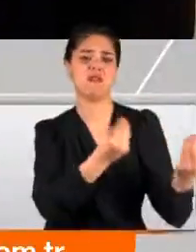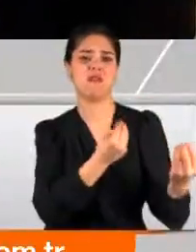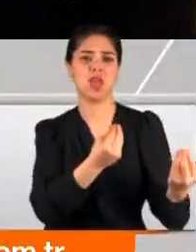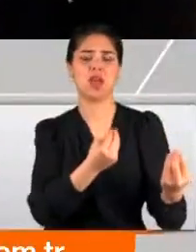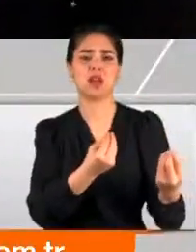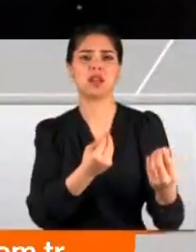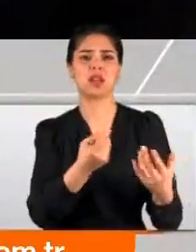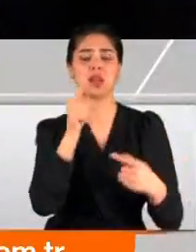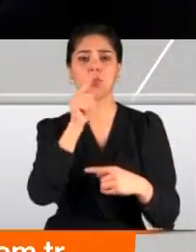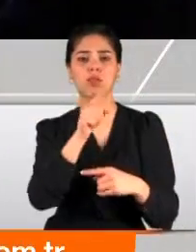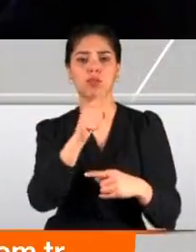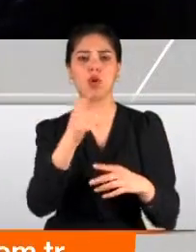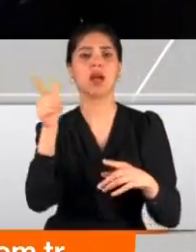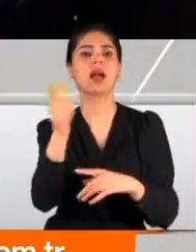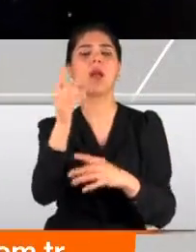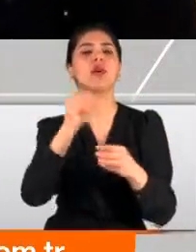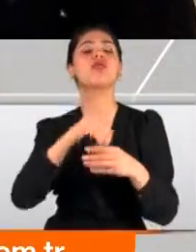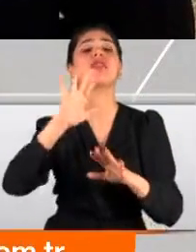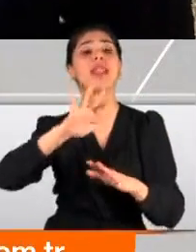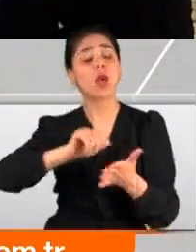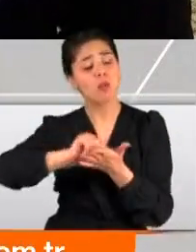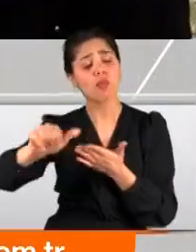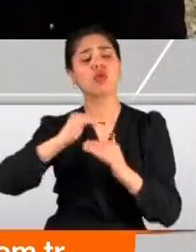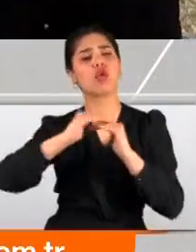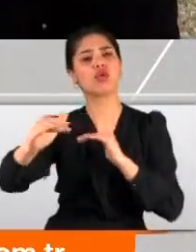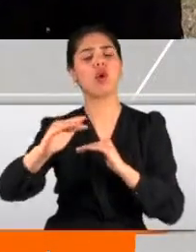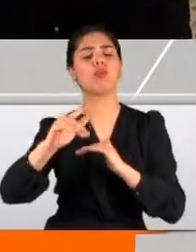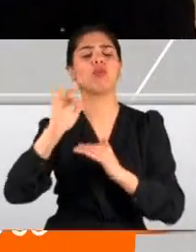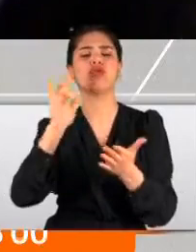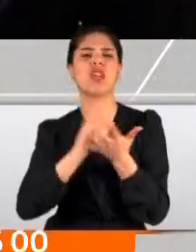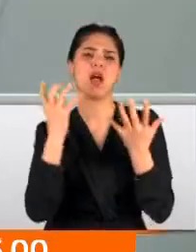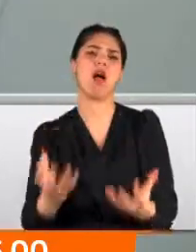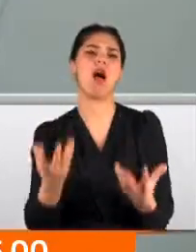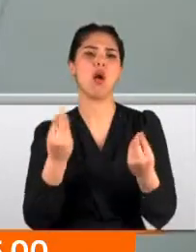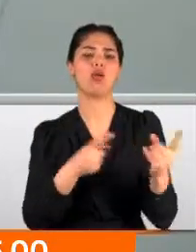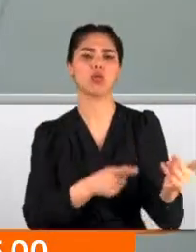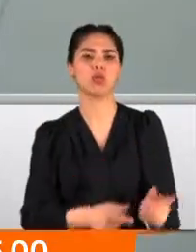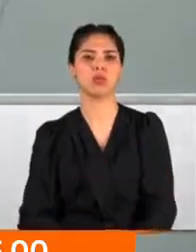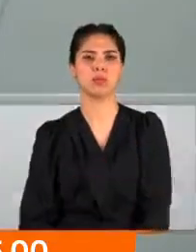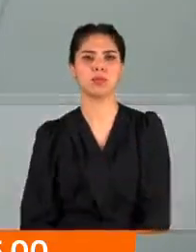caydırıcılık olsun. Sadece yani kameramanın için değil de tüm toplumda caydırıcılık olsun. Bu tür şeyler olmasın.